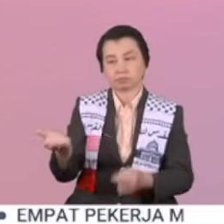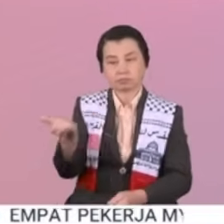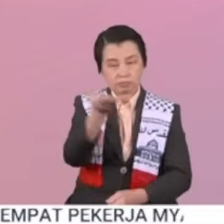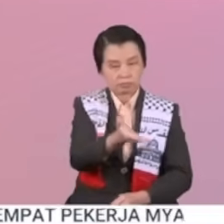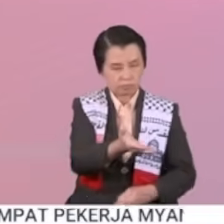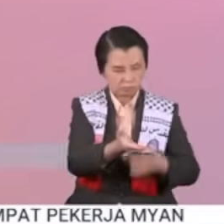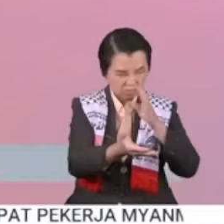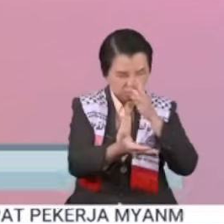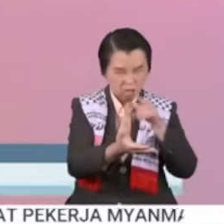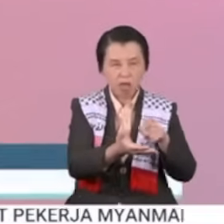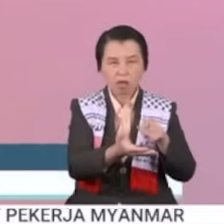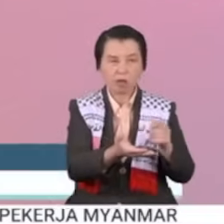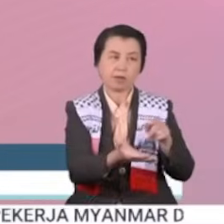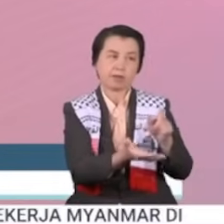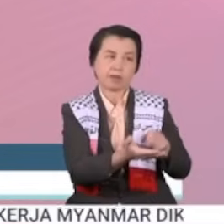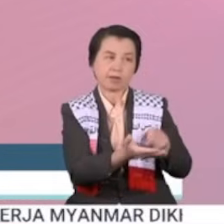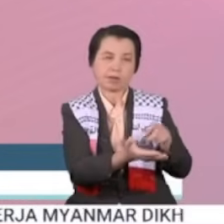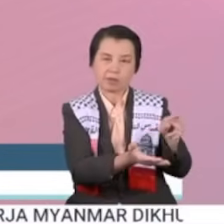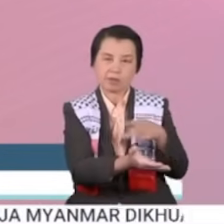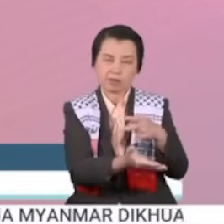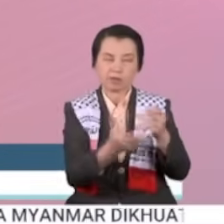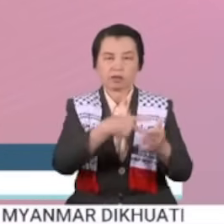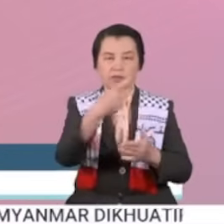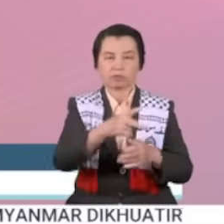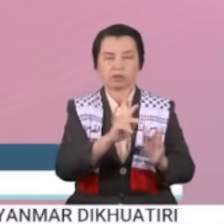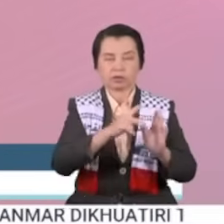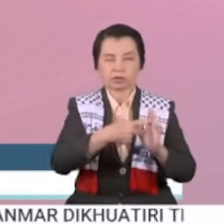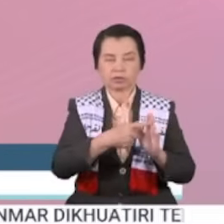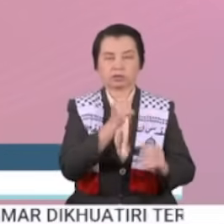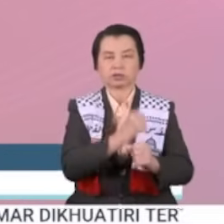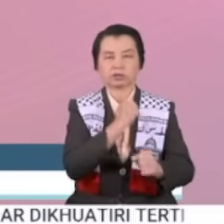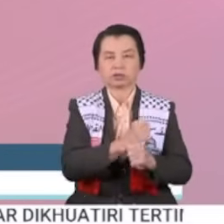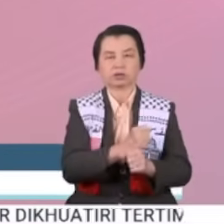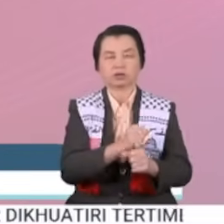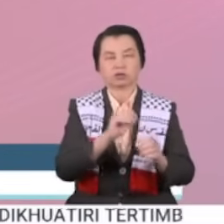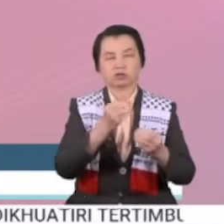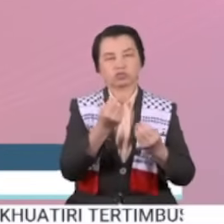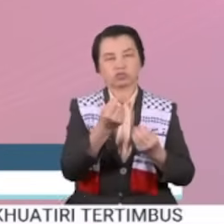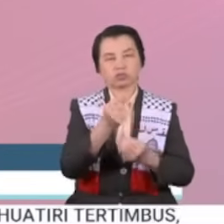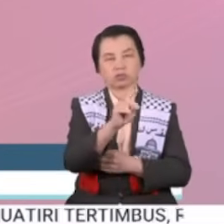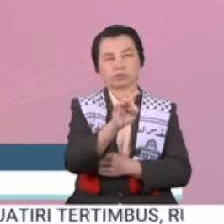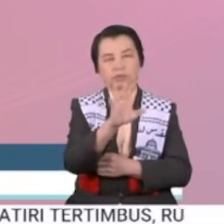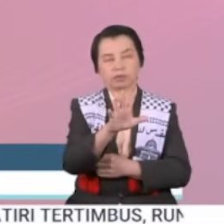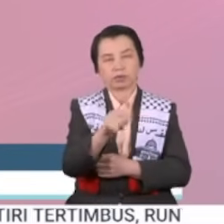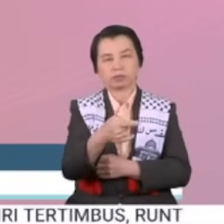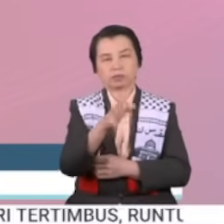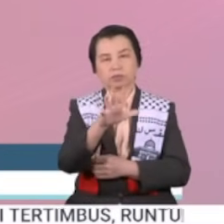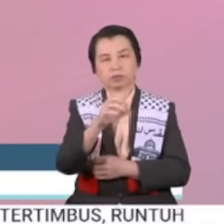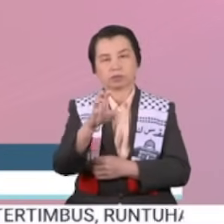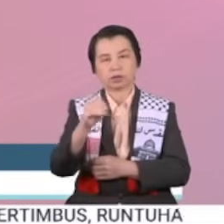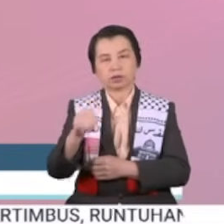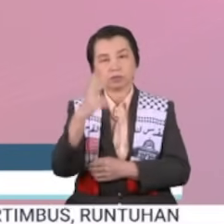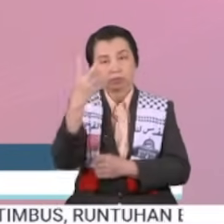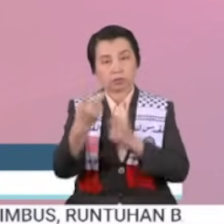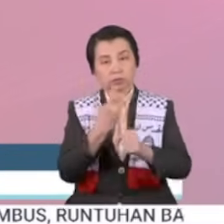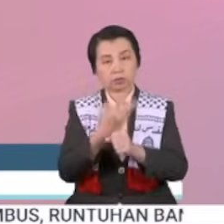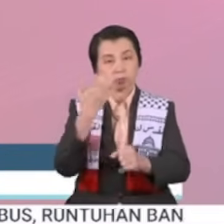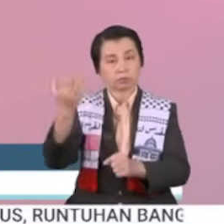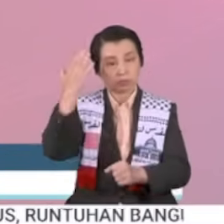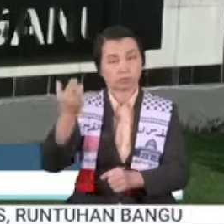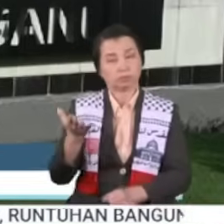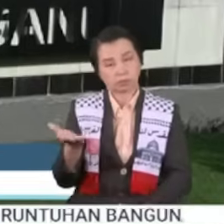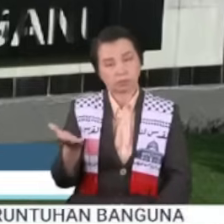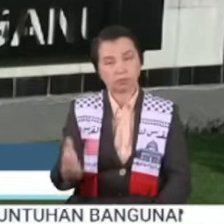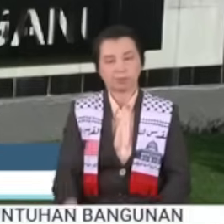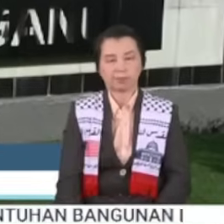dokumen palsu bagi menuntut insentif program penjana kerjaya berjumlah r85,500.2 tahun